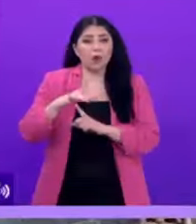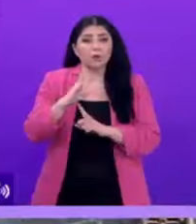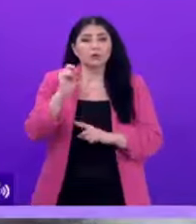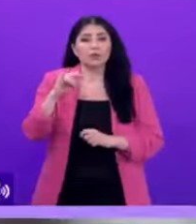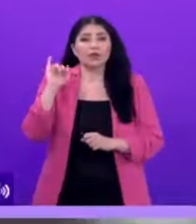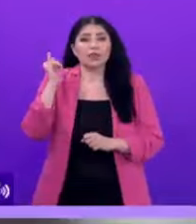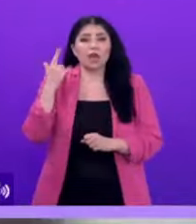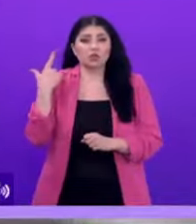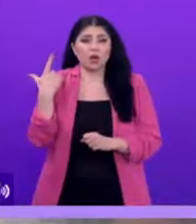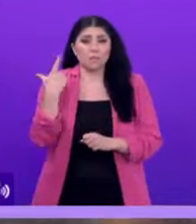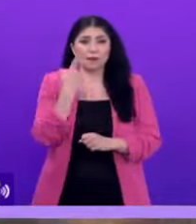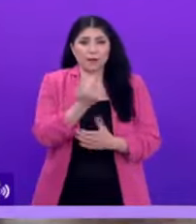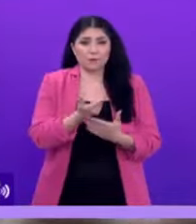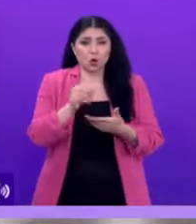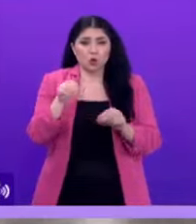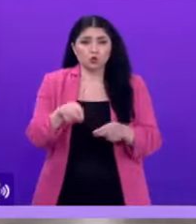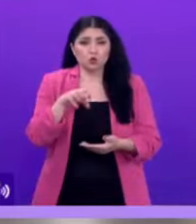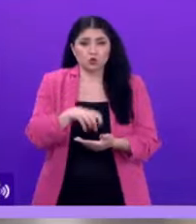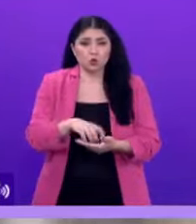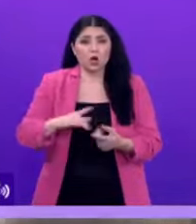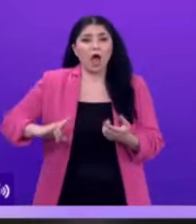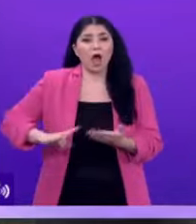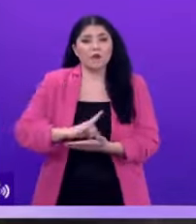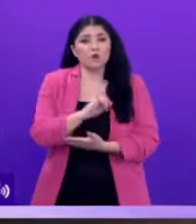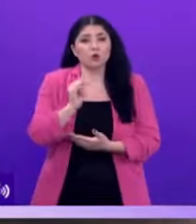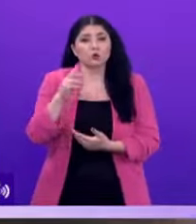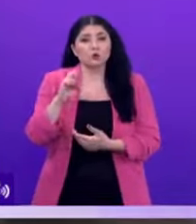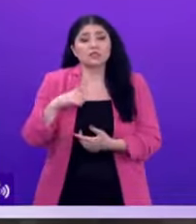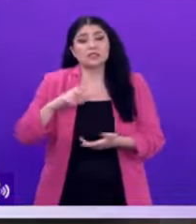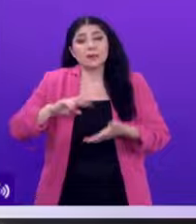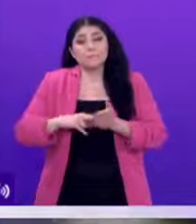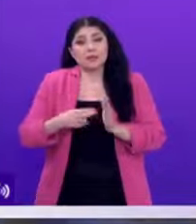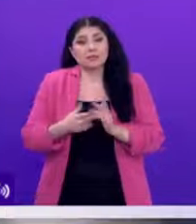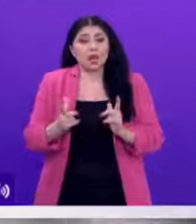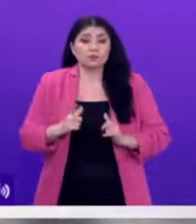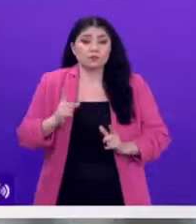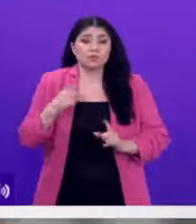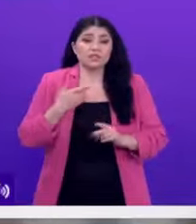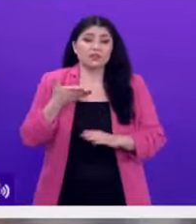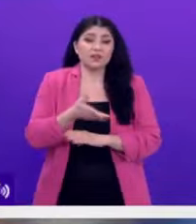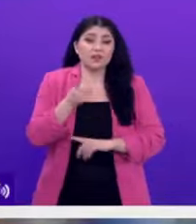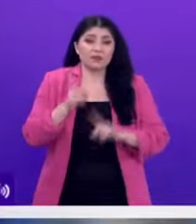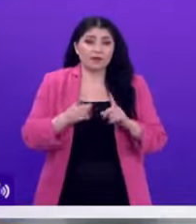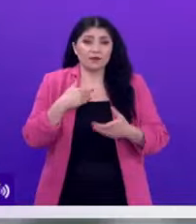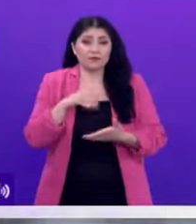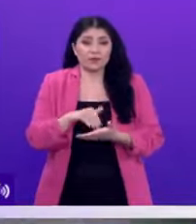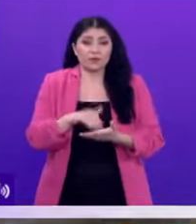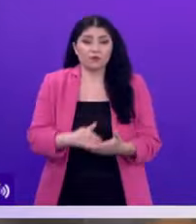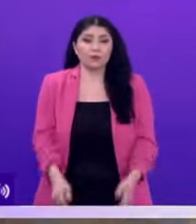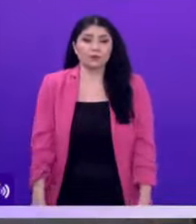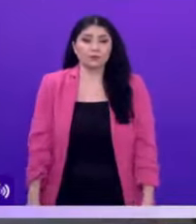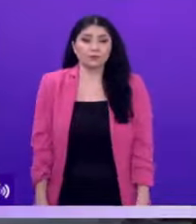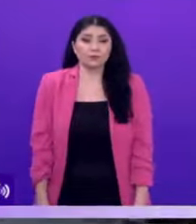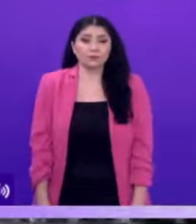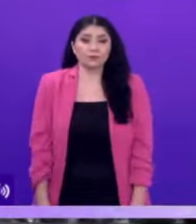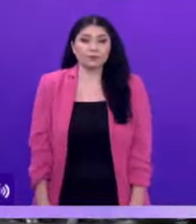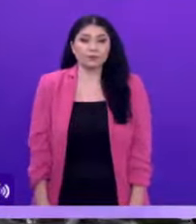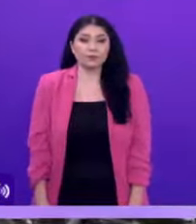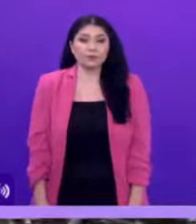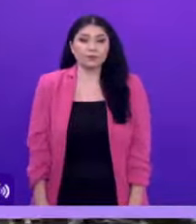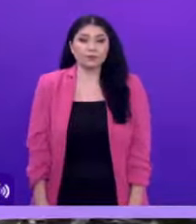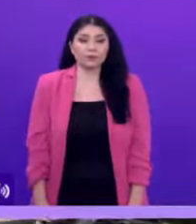în zonă, iar avionul SMURD este în așteptare, pregătit să intervină, exact ce spuneai și tu puțin mai devreme, în cazul în care va fi nevoie